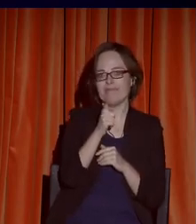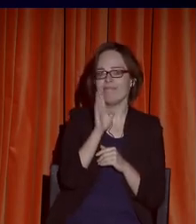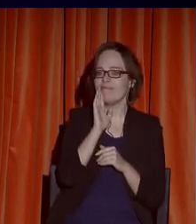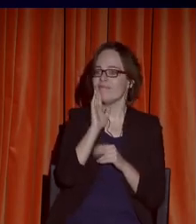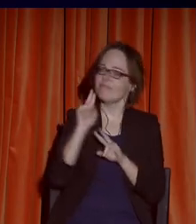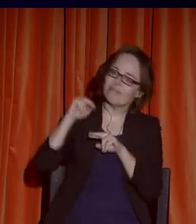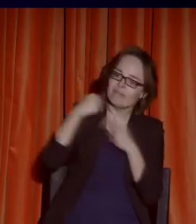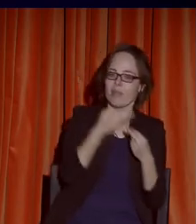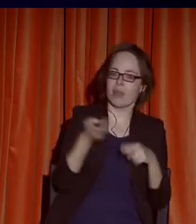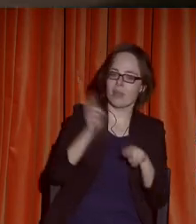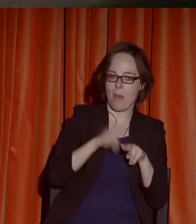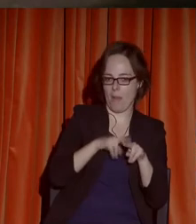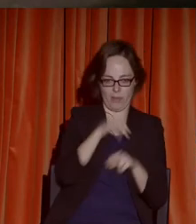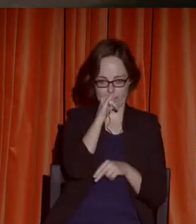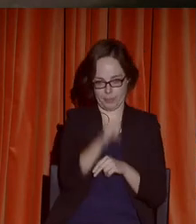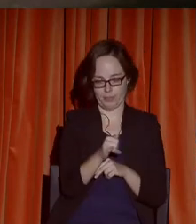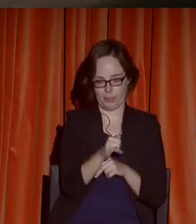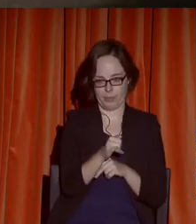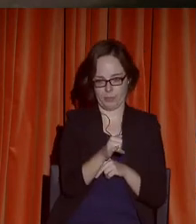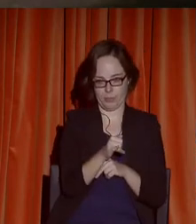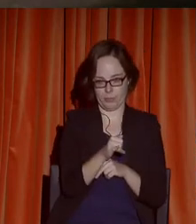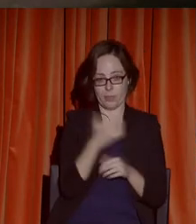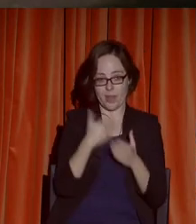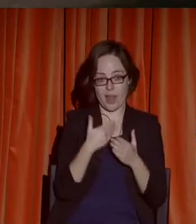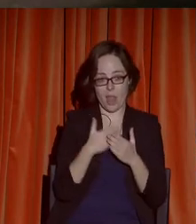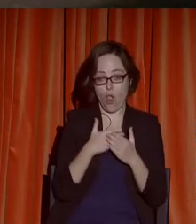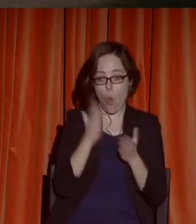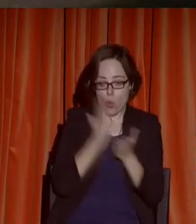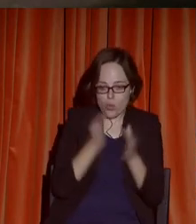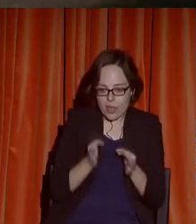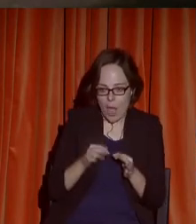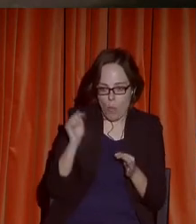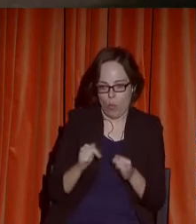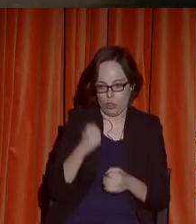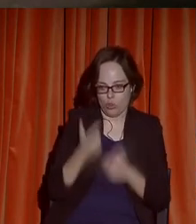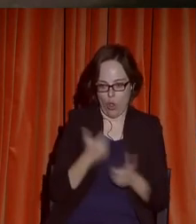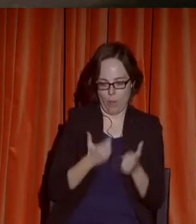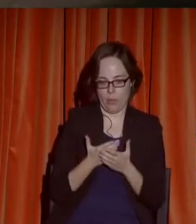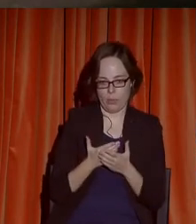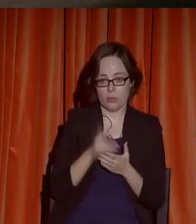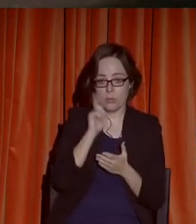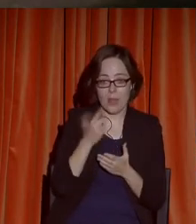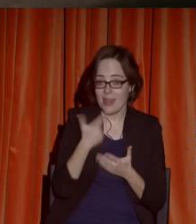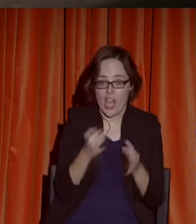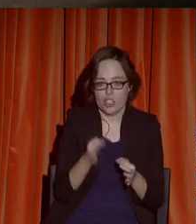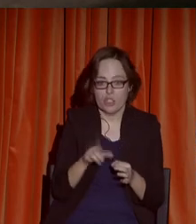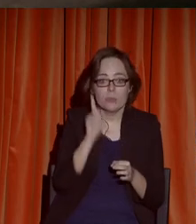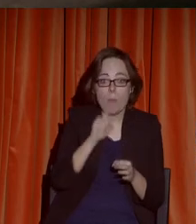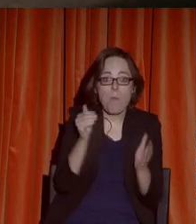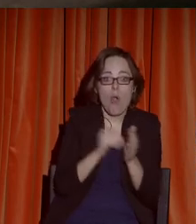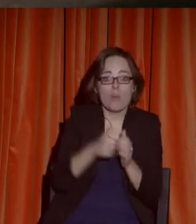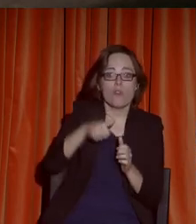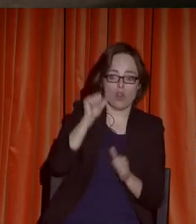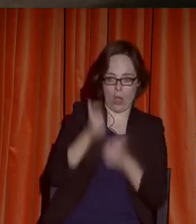nieodwracalne i te działania są potrzebne na już. Tak naprawdę one są potrzebne nie na dziś, a na wczoraj.